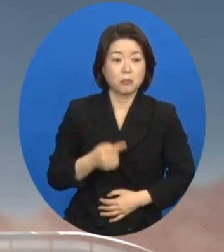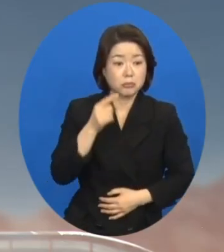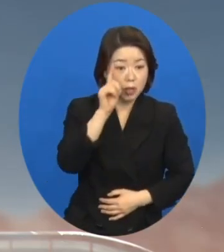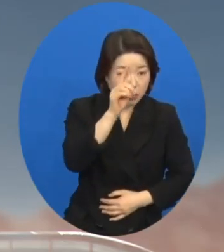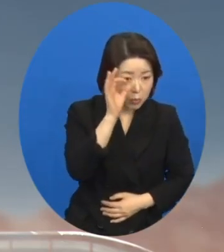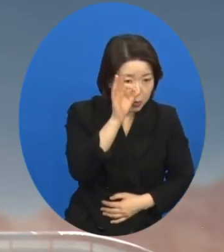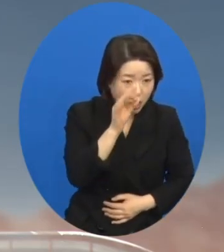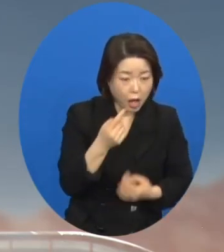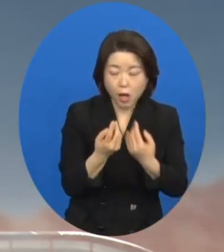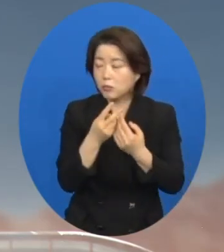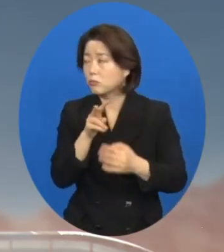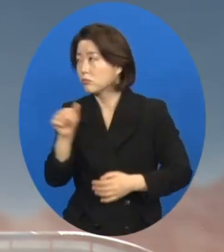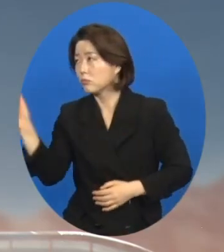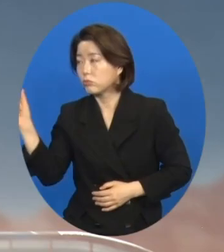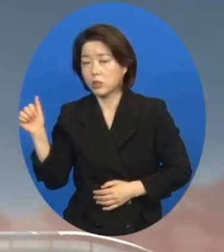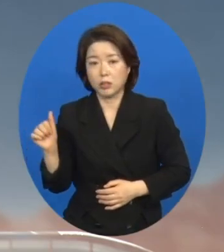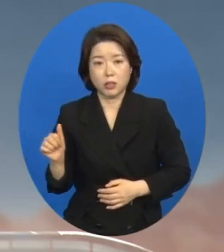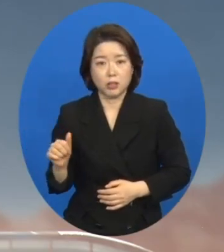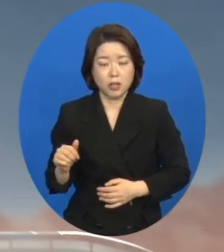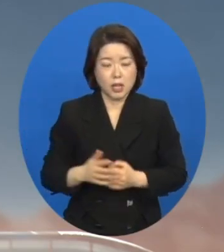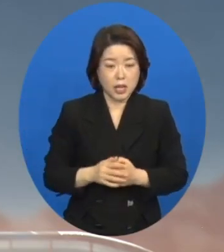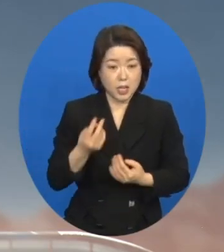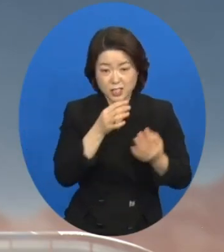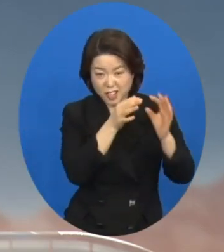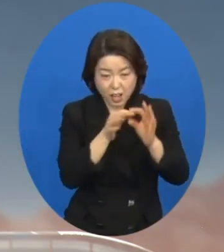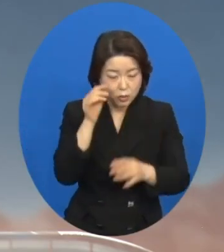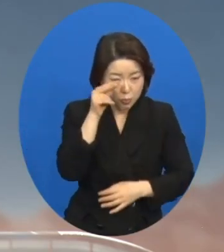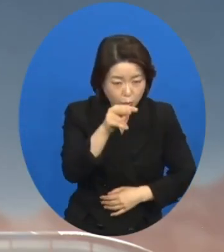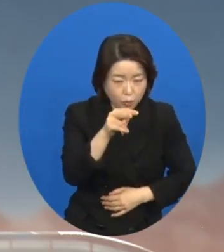그거는 그럼 그 사람에게 책임이 있는 거예요.